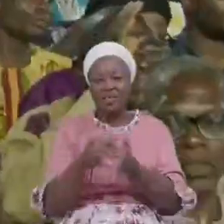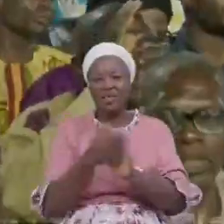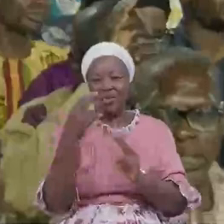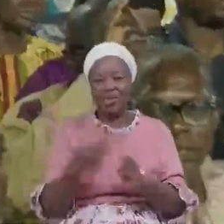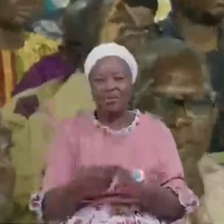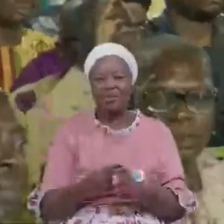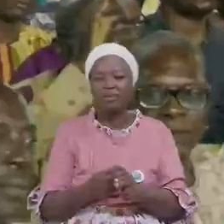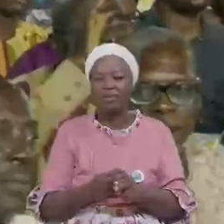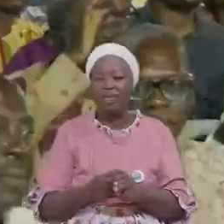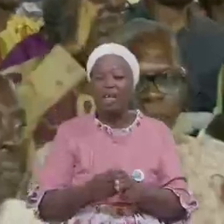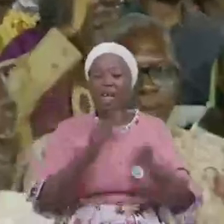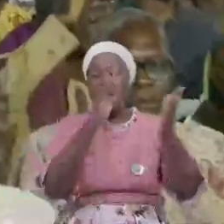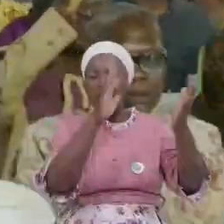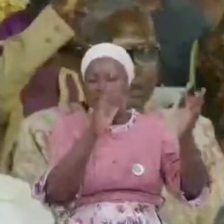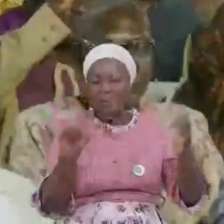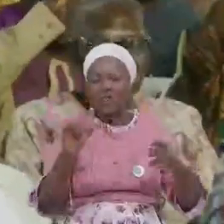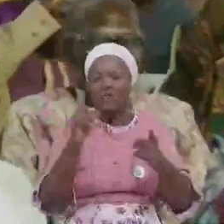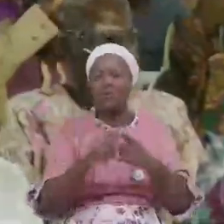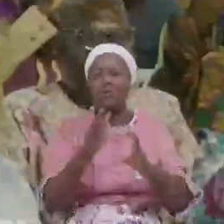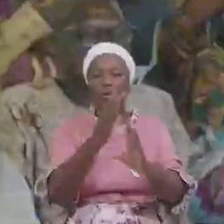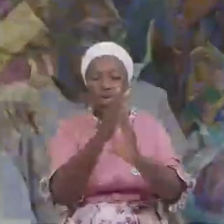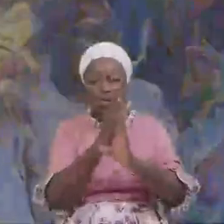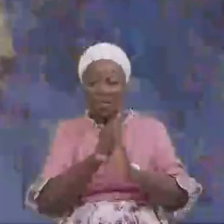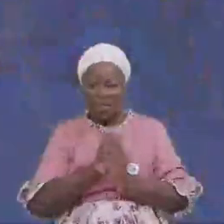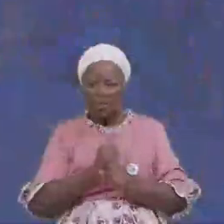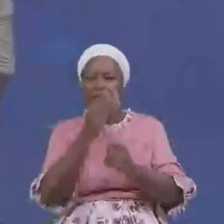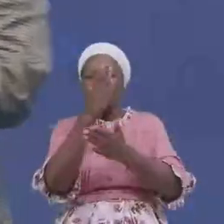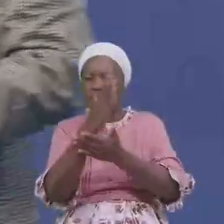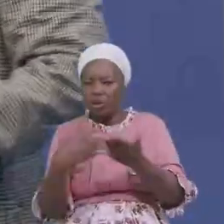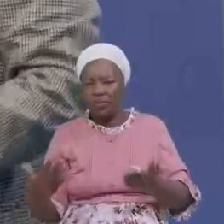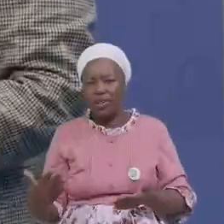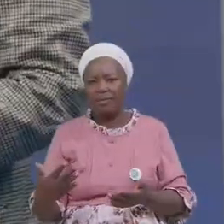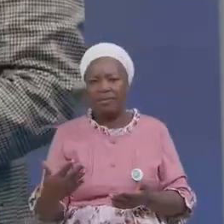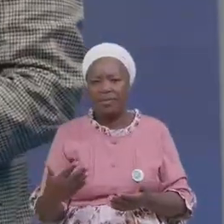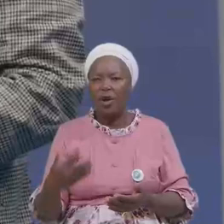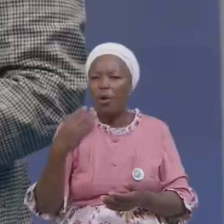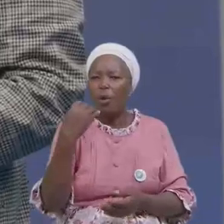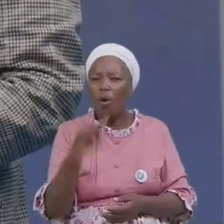« S'attendant à recevoir de quelque chose. »